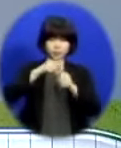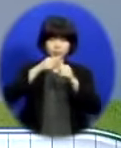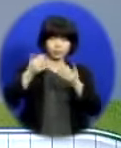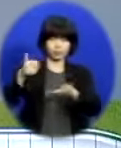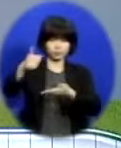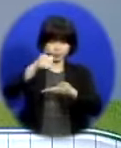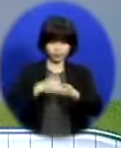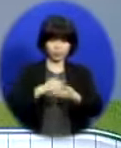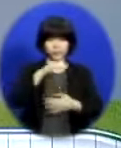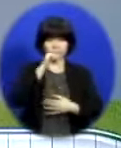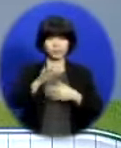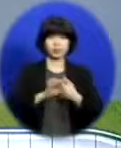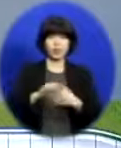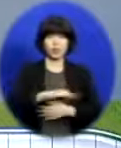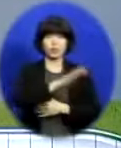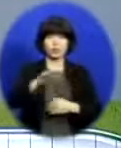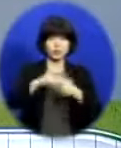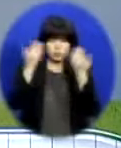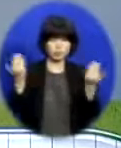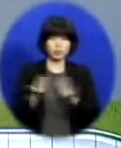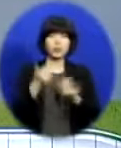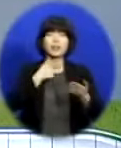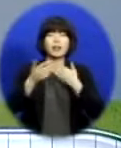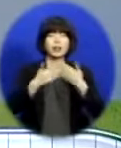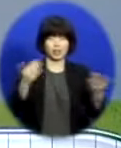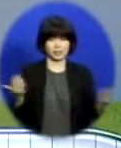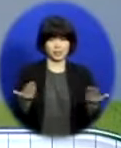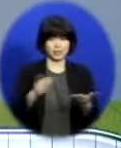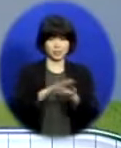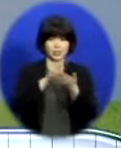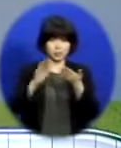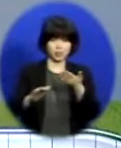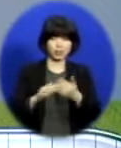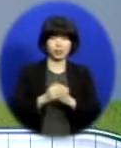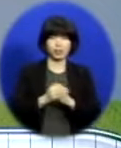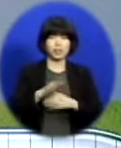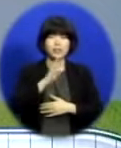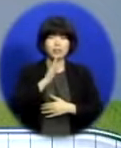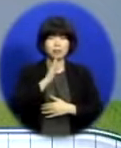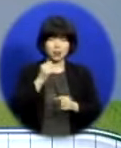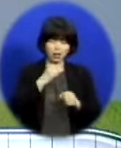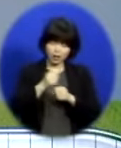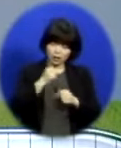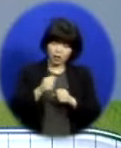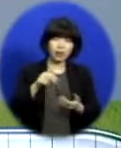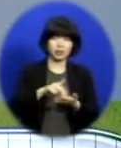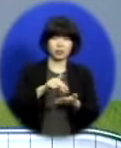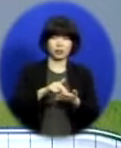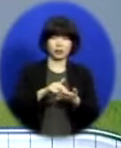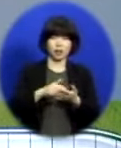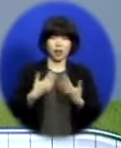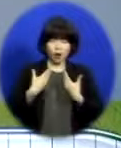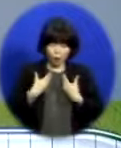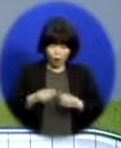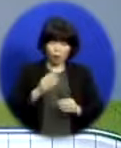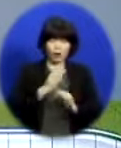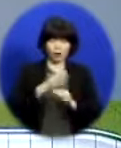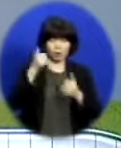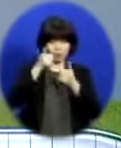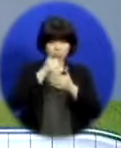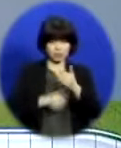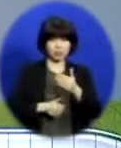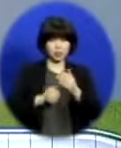men 우리 모두가 다 경험하는 일입니다 정말 난감한 처지에 절망 가운데 빠져서